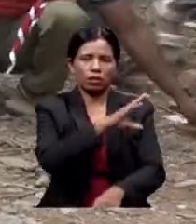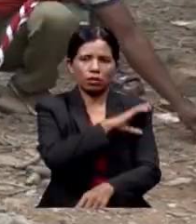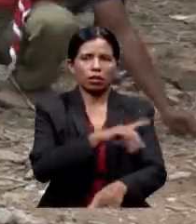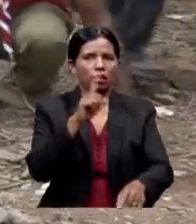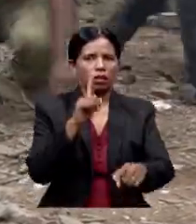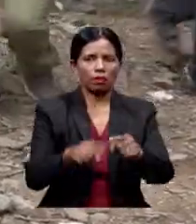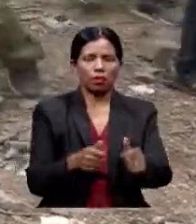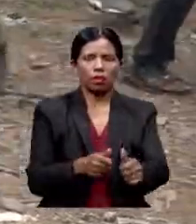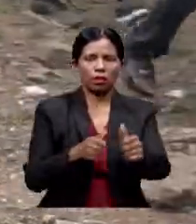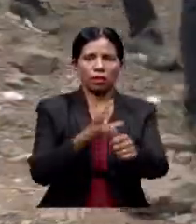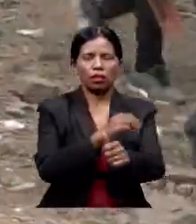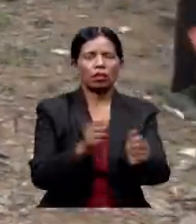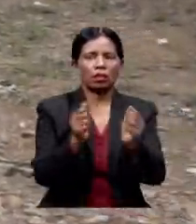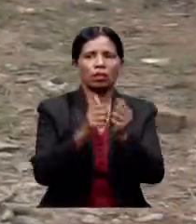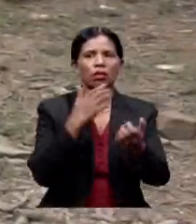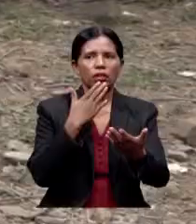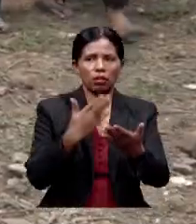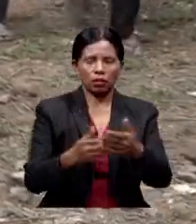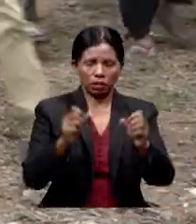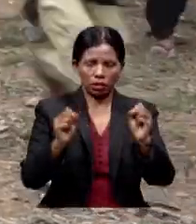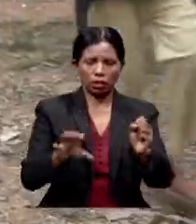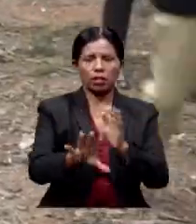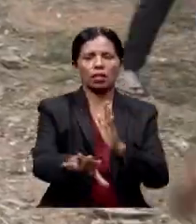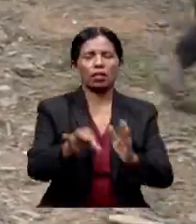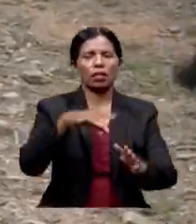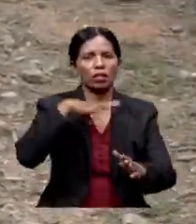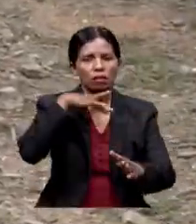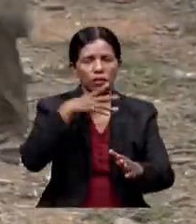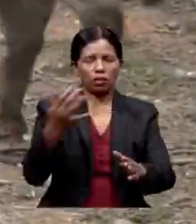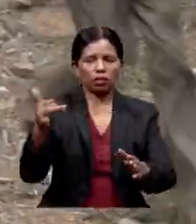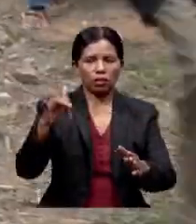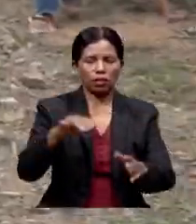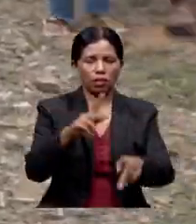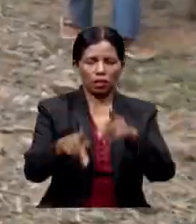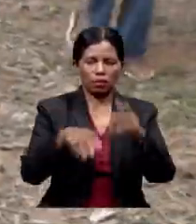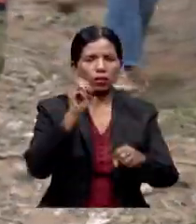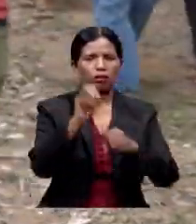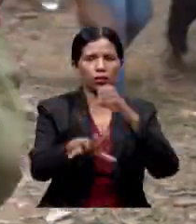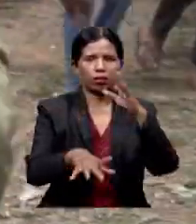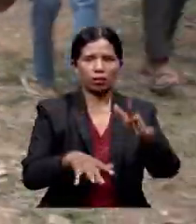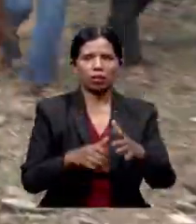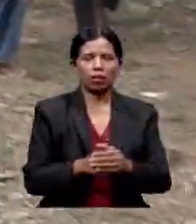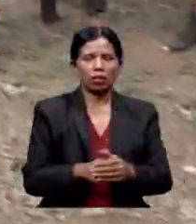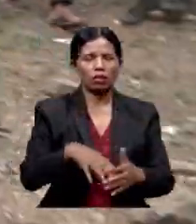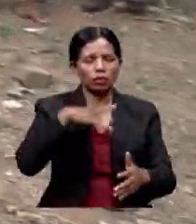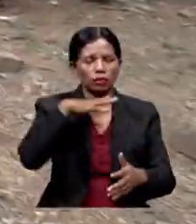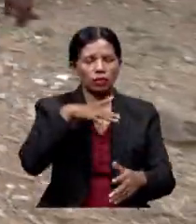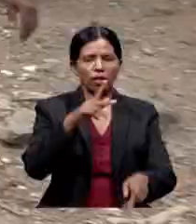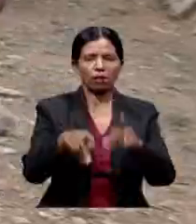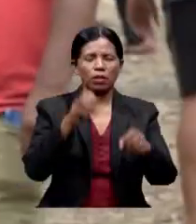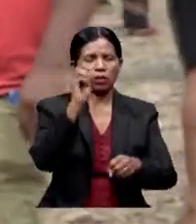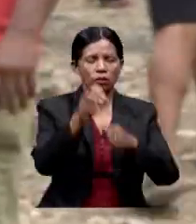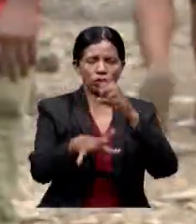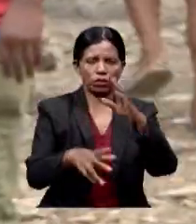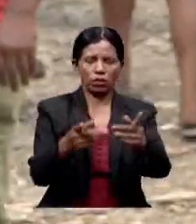bela tuir via sacra hodia, no brigado tenki hili tuir fuer sirne be sarani sira soem. Fuer ne be sarani sira soe arbiru ia